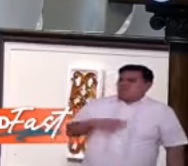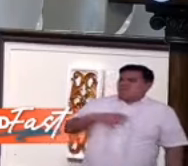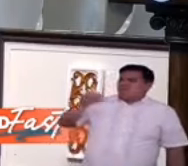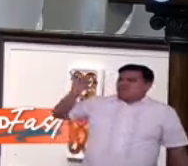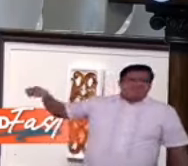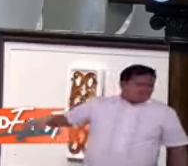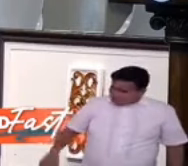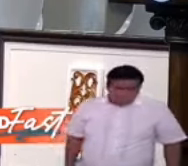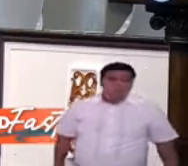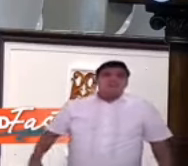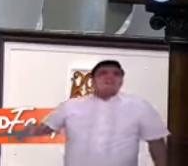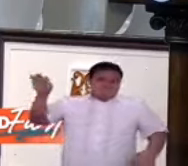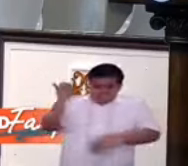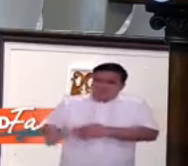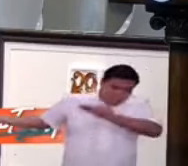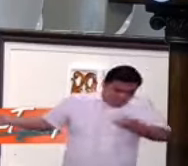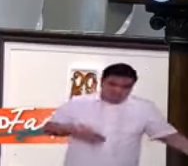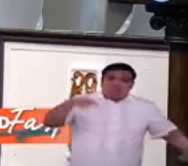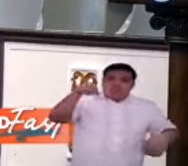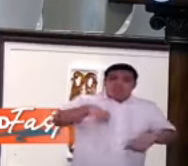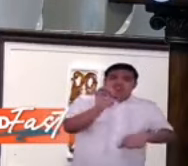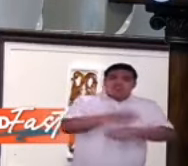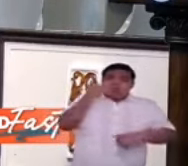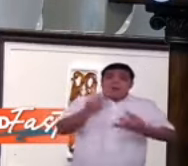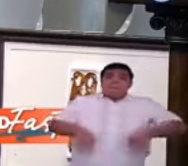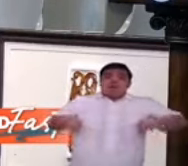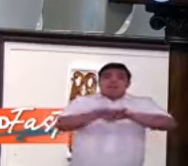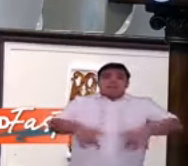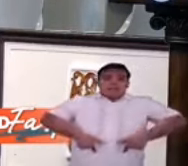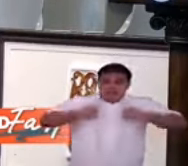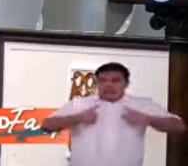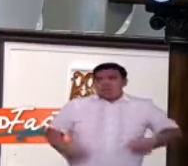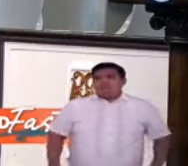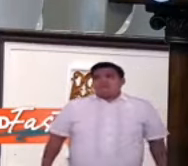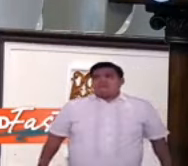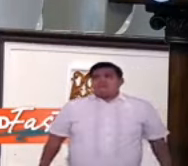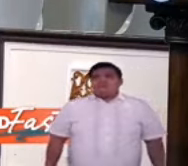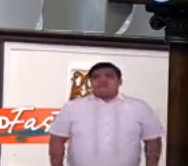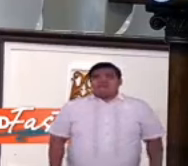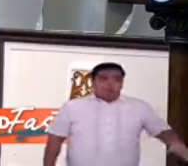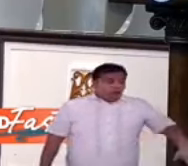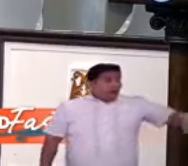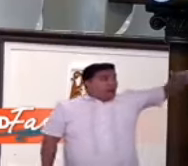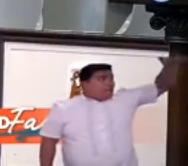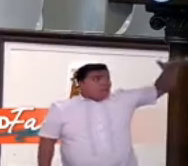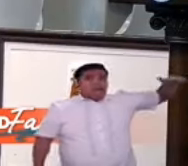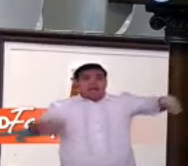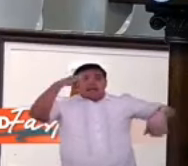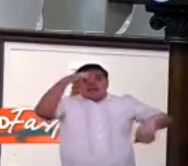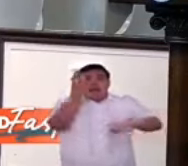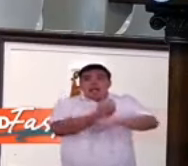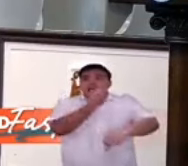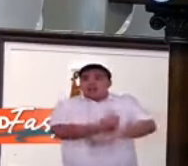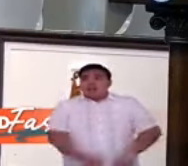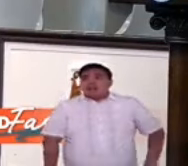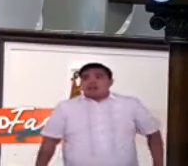lang ng katug kay kanang kinabuhi sa imong anak. Importante na. Kay inigdako ni mo, tiguwang